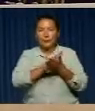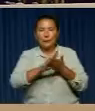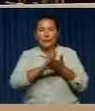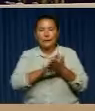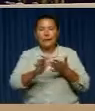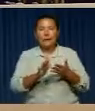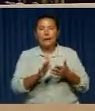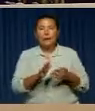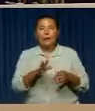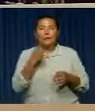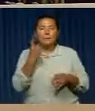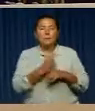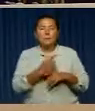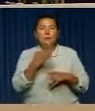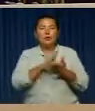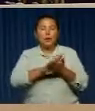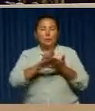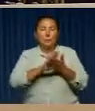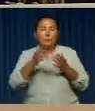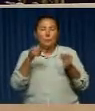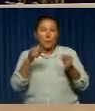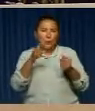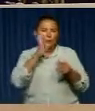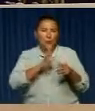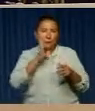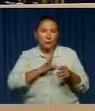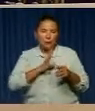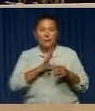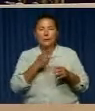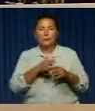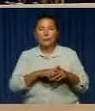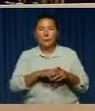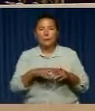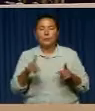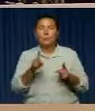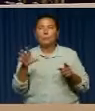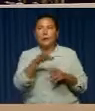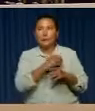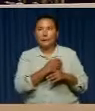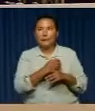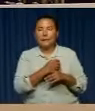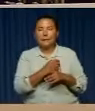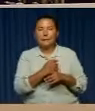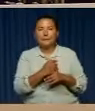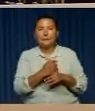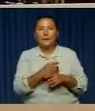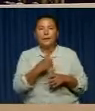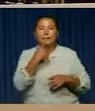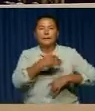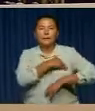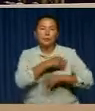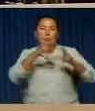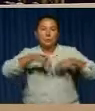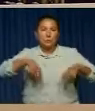жақсы. Міндетті түрде ауызымызды шайып тұрамыз, мұрнымызды шайып тұрамыз, жүкті болмағанда барлығына да айтатын сол, қызуын өлшеп